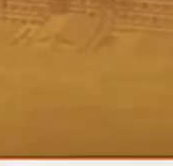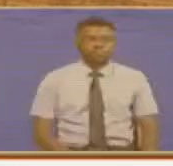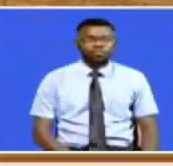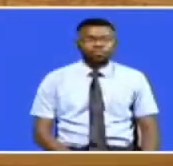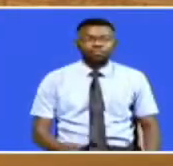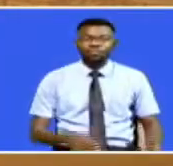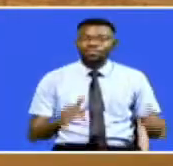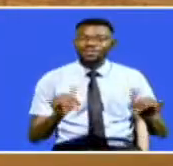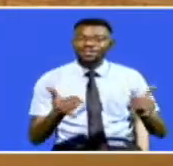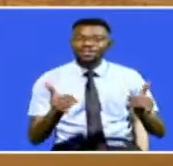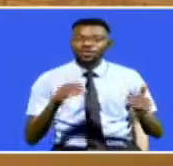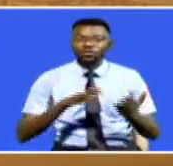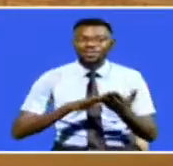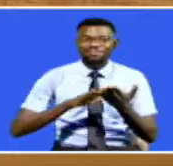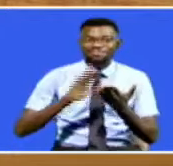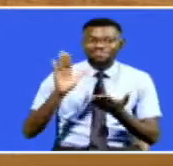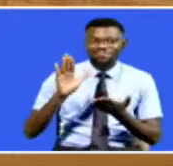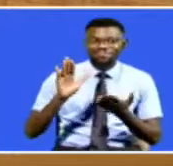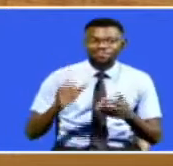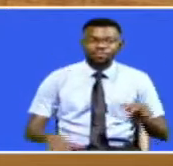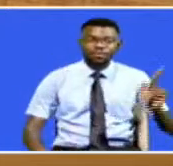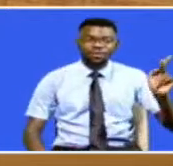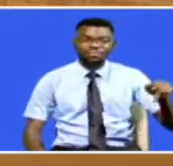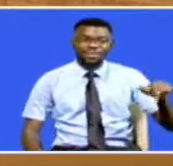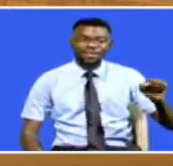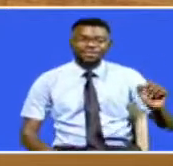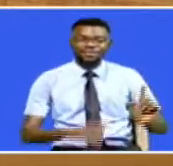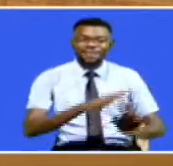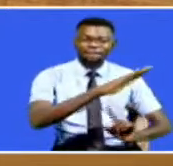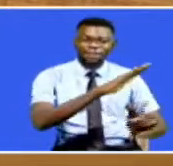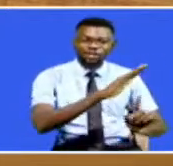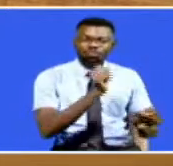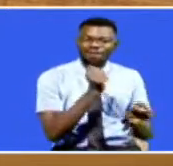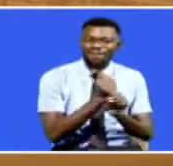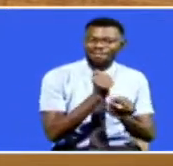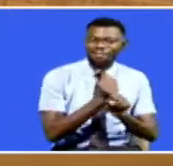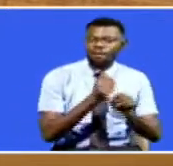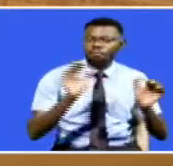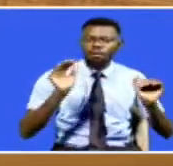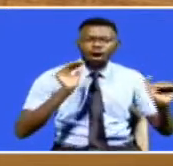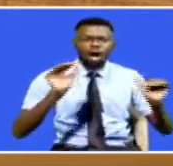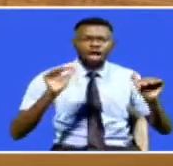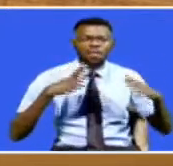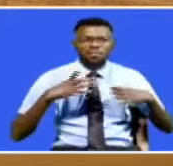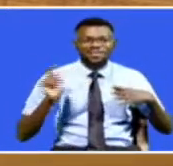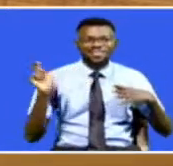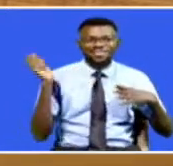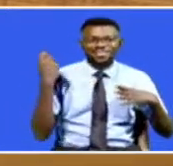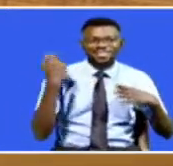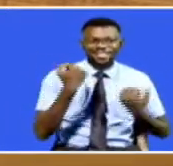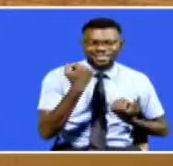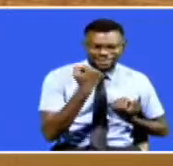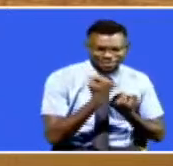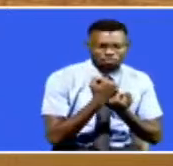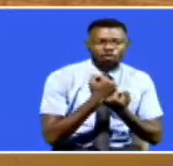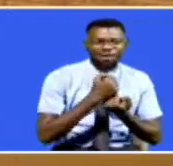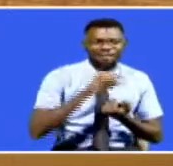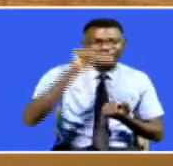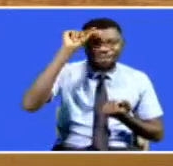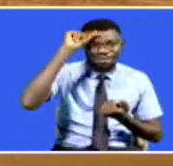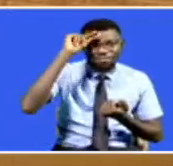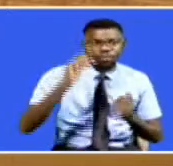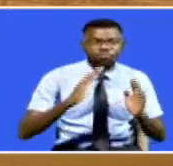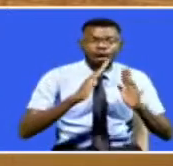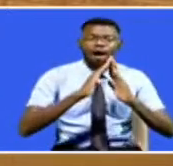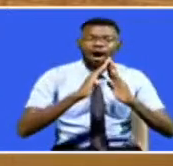taarifa zaidi ni kwamba katibu katika wizara ya nyumba Charles Hinga amewarai wa Kenya kuunga mkono juhudi za serikali na kuhakikisha mradi wa